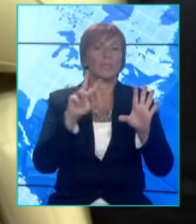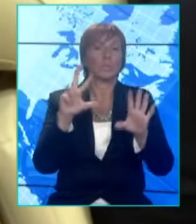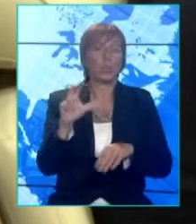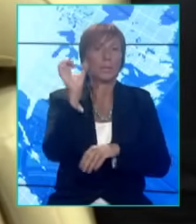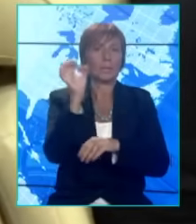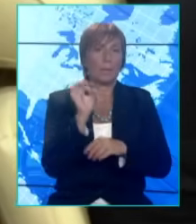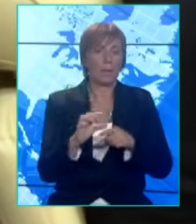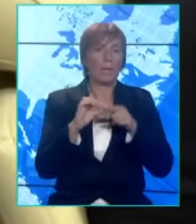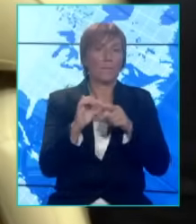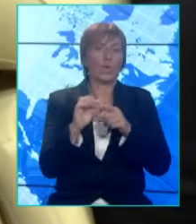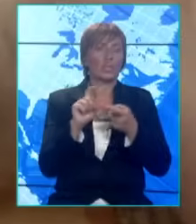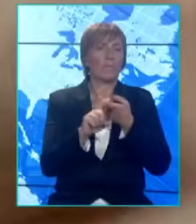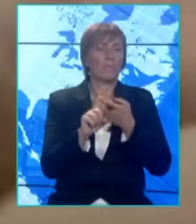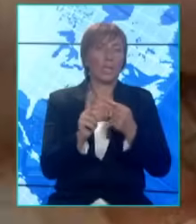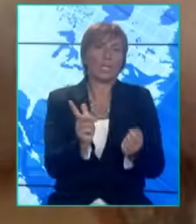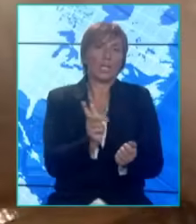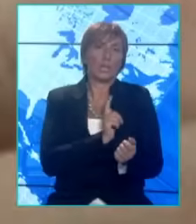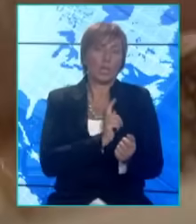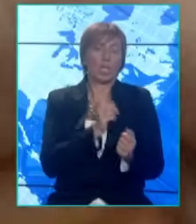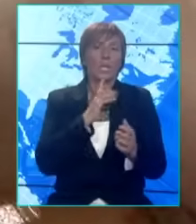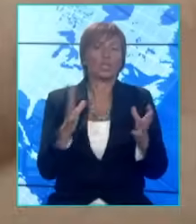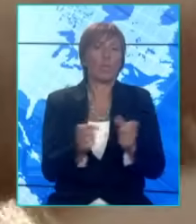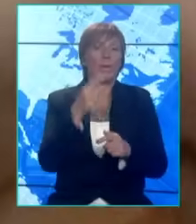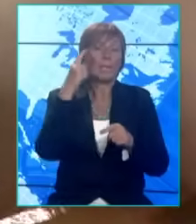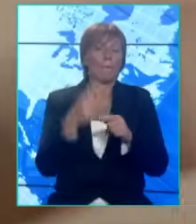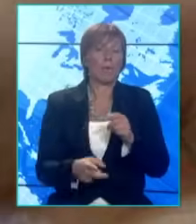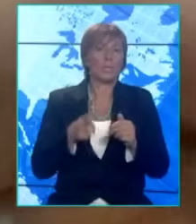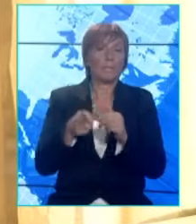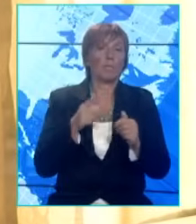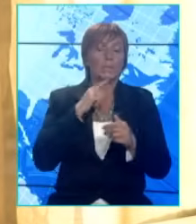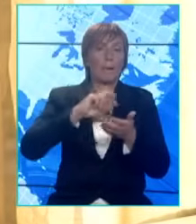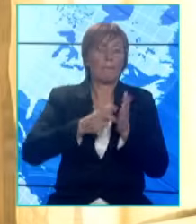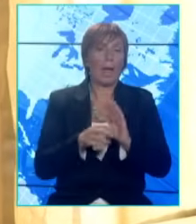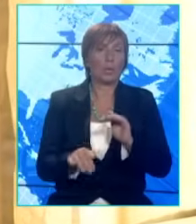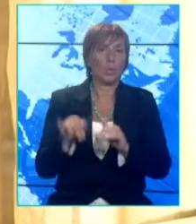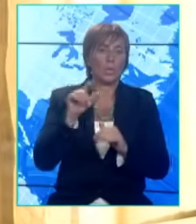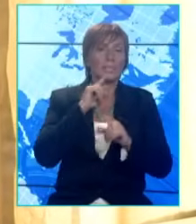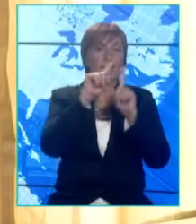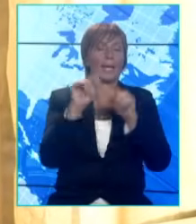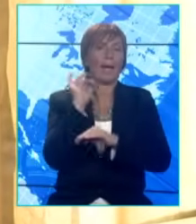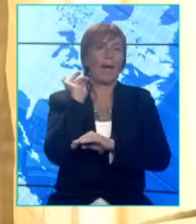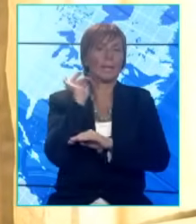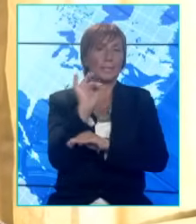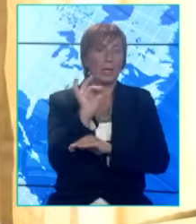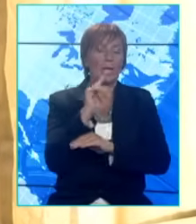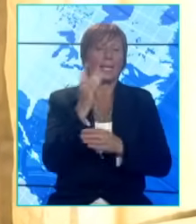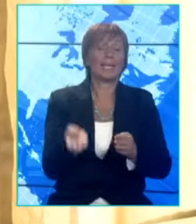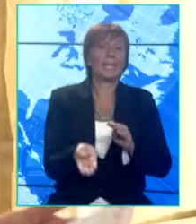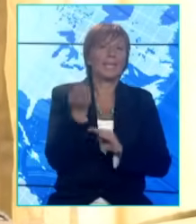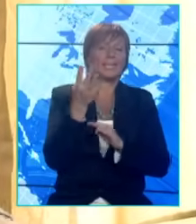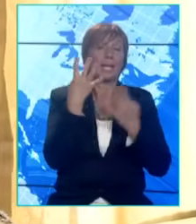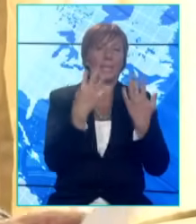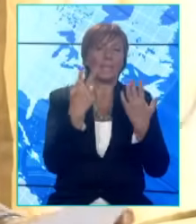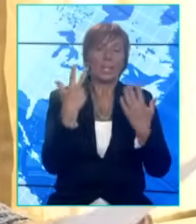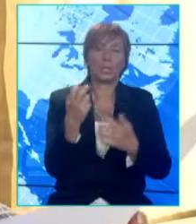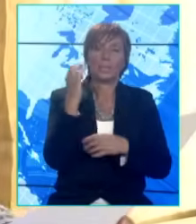98%. Lideri iz federacije očekuju da će uhvatiti posljednji voz ka planu rasta. Iz RS-a jasan odgovor, iznad 98%